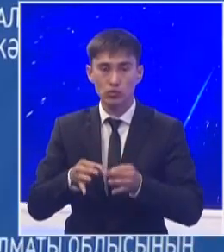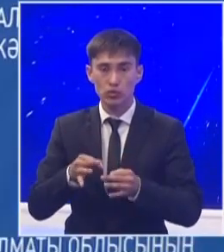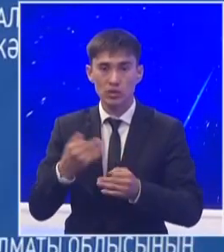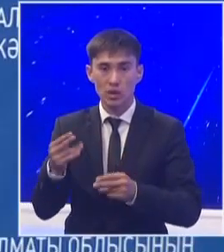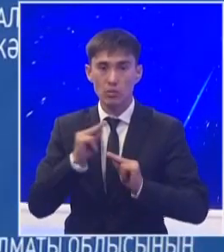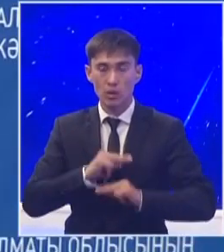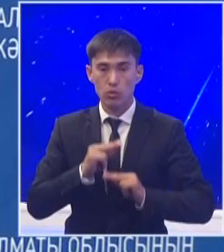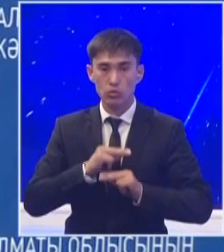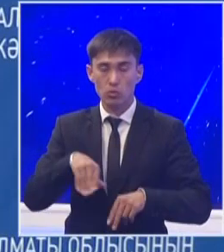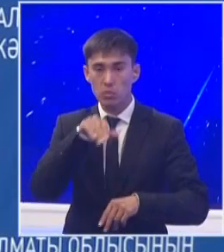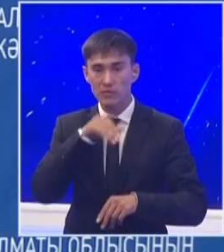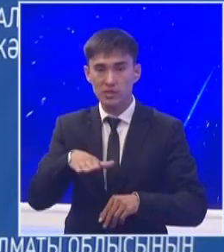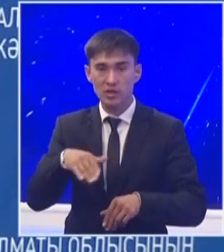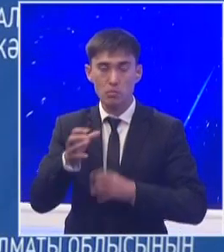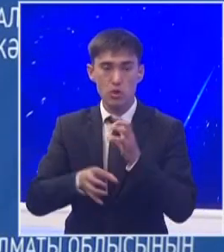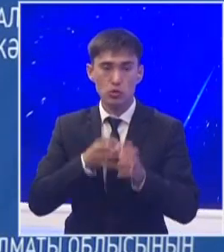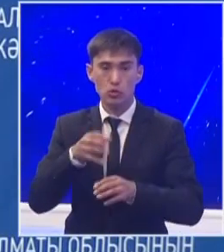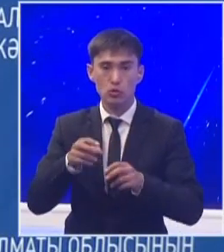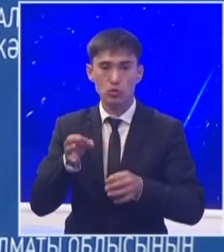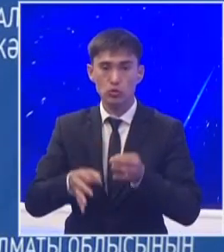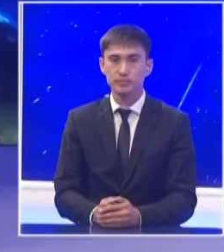Там работают профессиональные международные судьи.